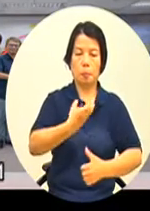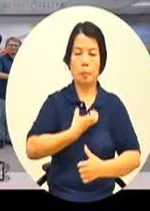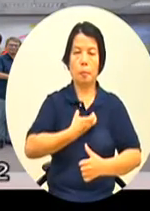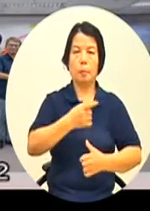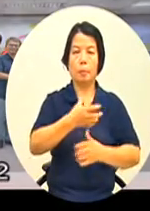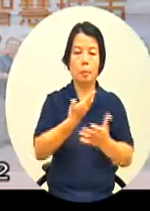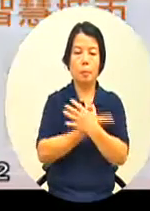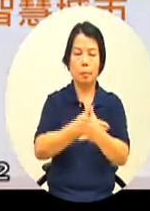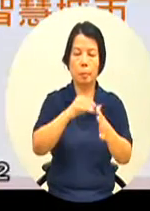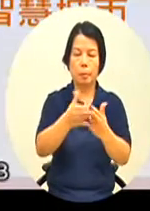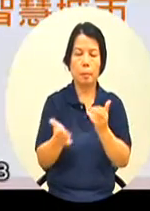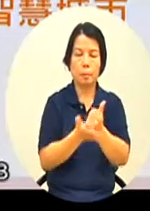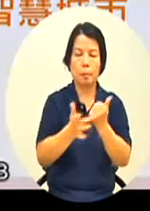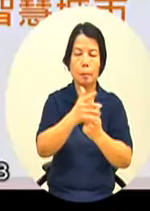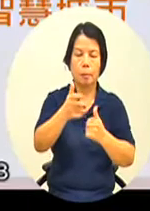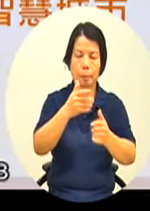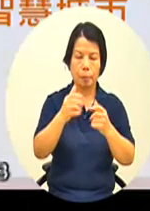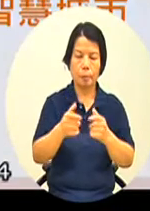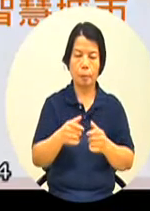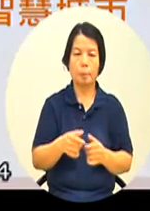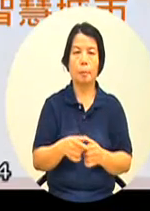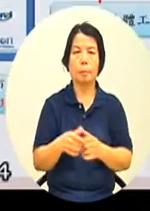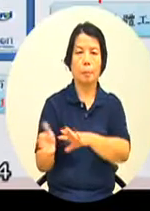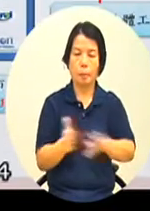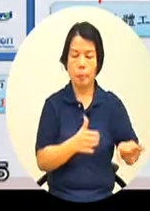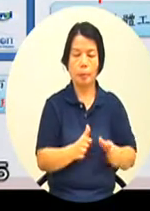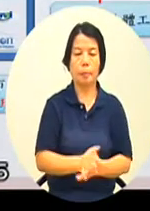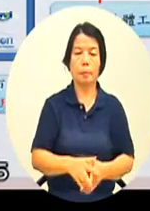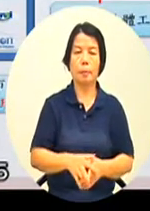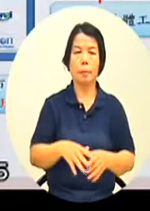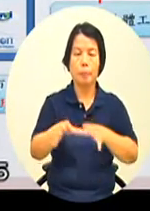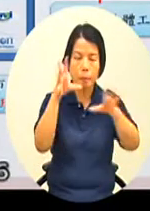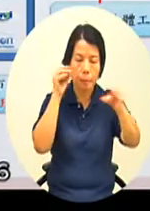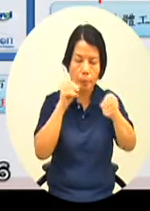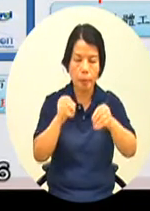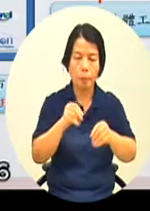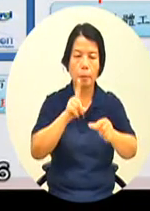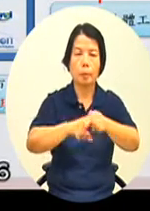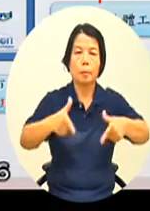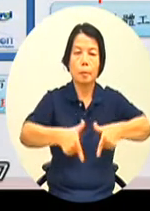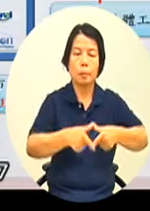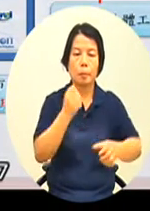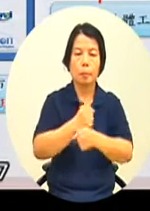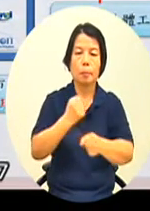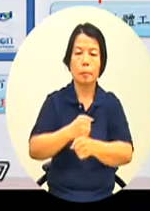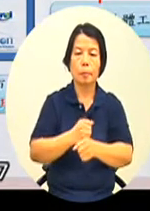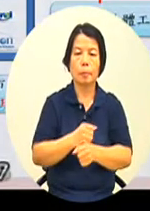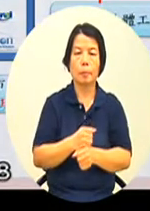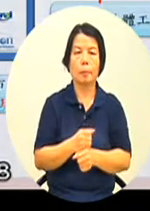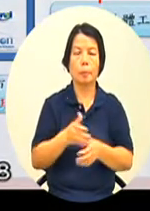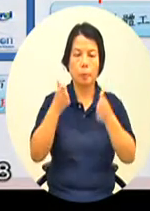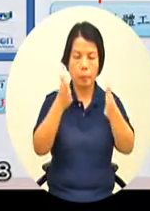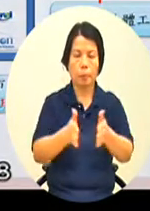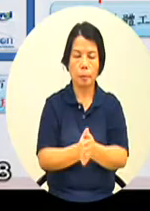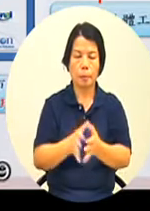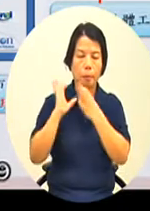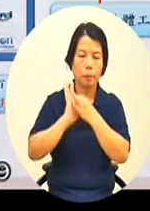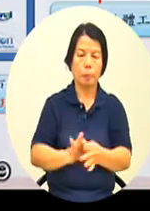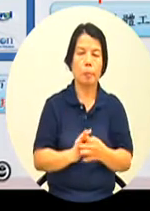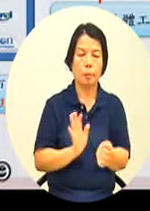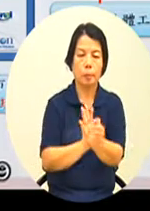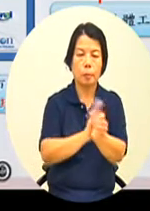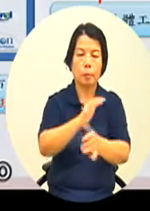关。最后是资讯服务，在资讯中心的工作方面，我们持续推动资